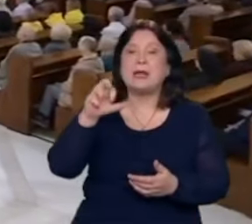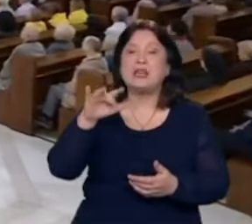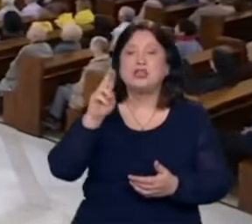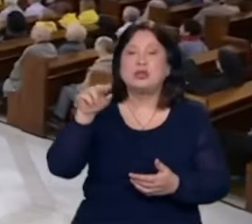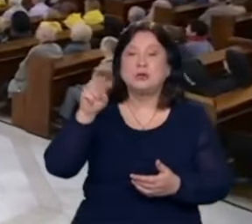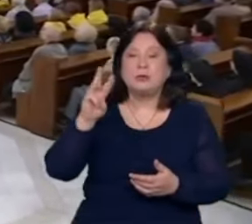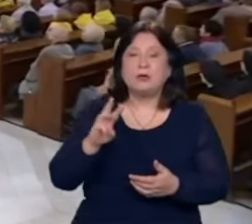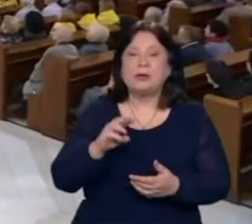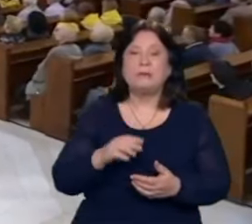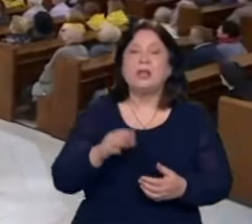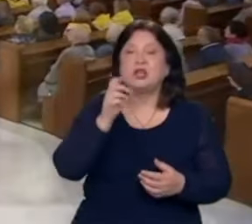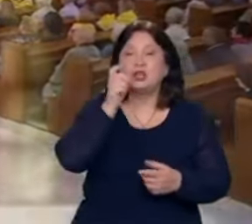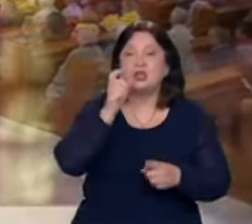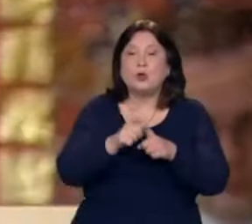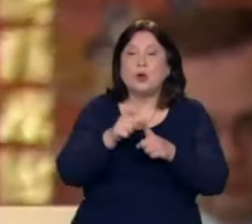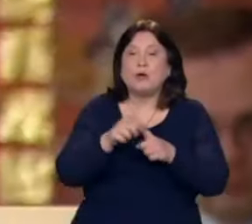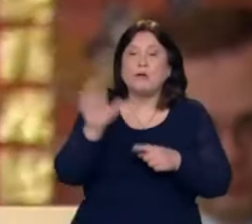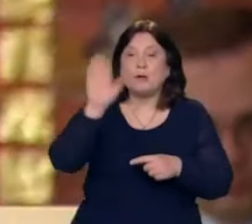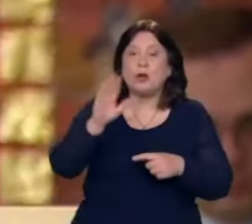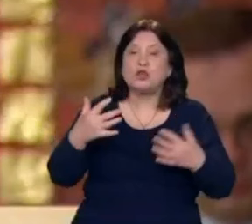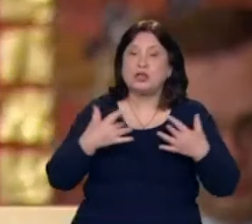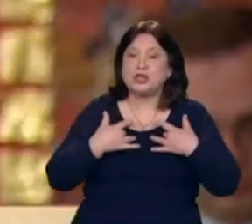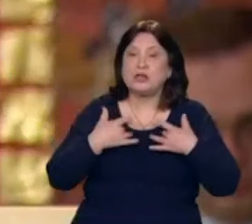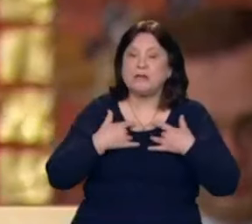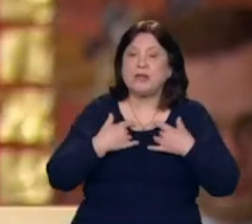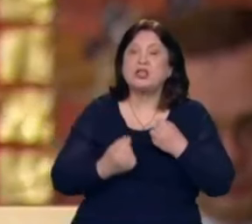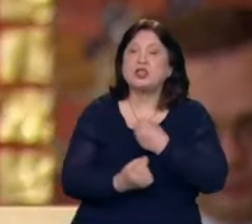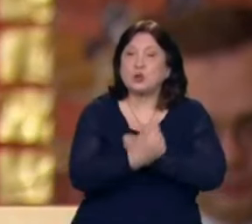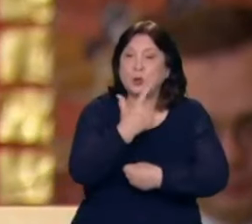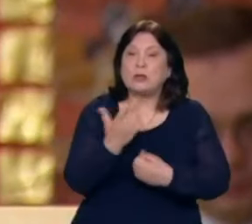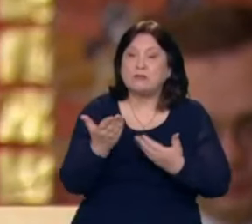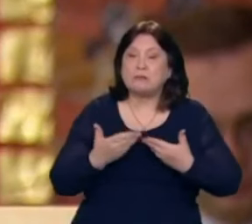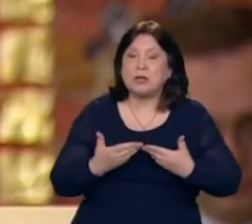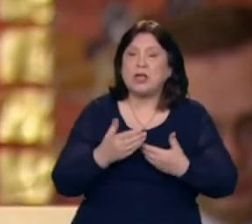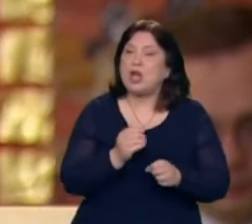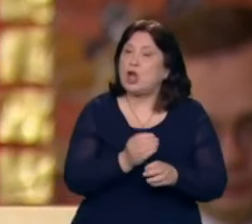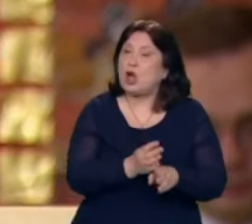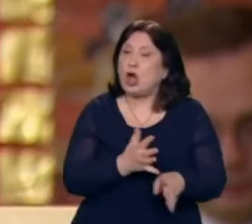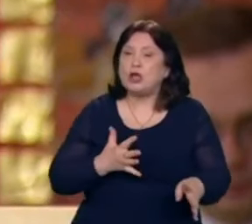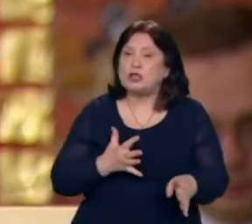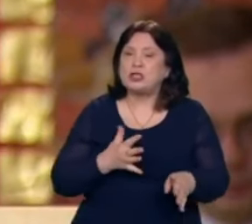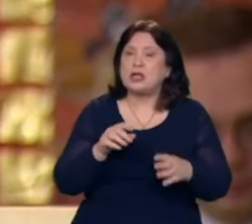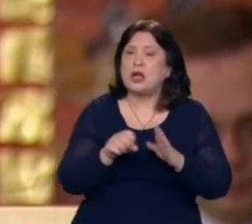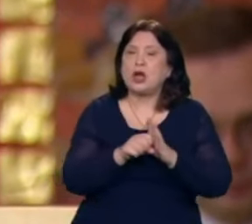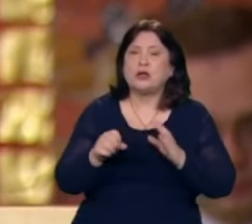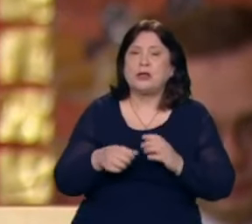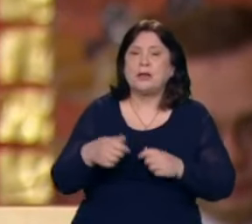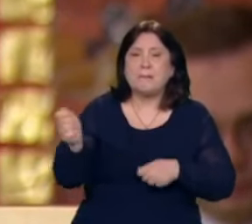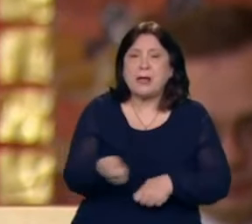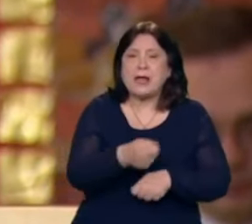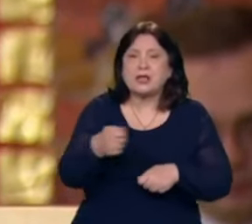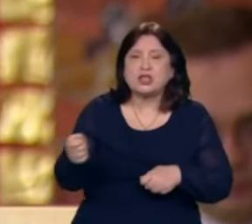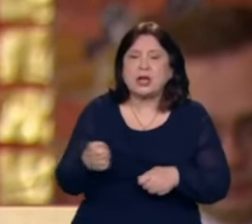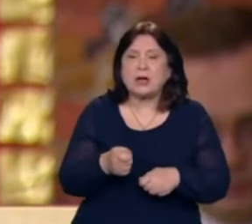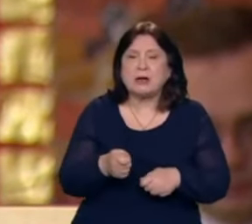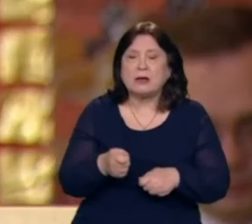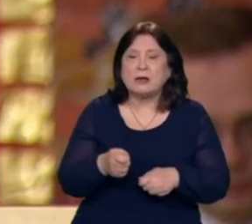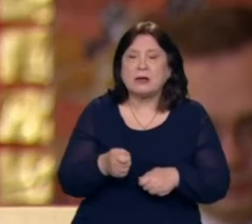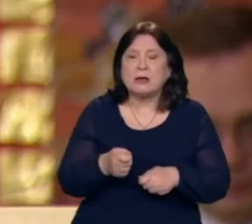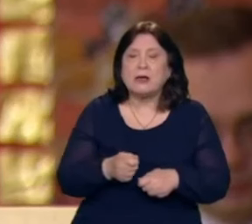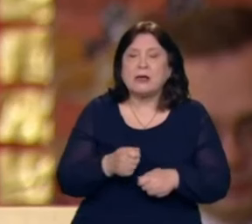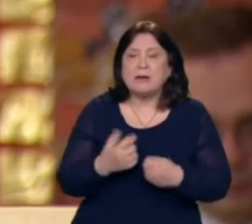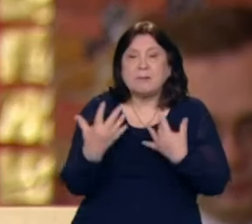żywe jest słowo boże skuteczne i ostrzejsze niż wszelki miecz obosieczny